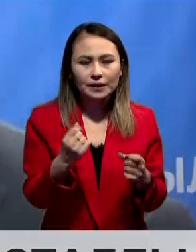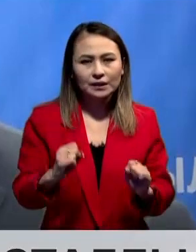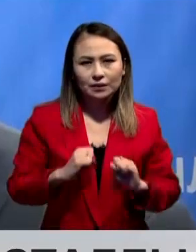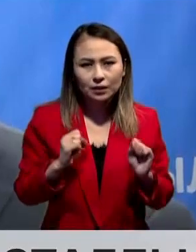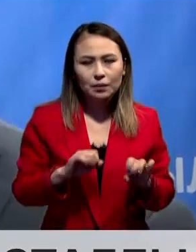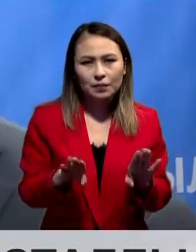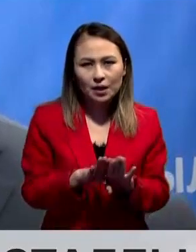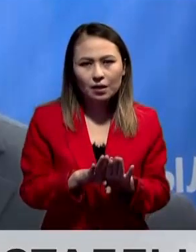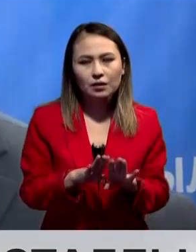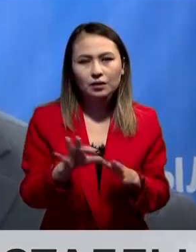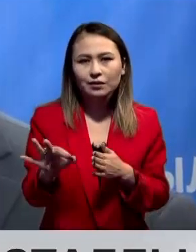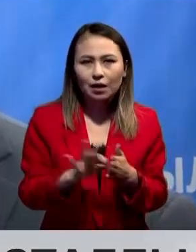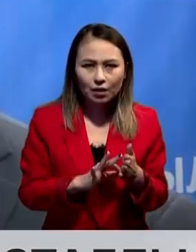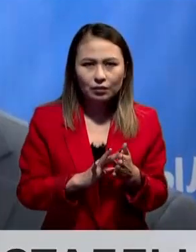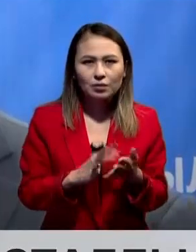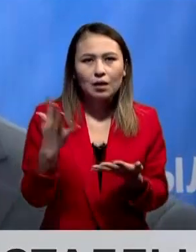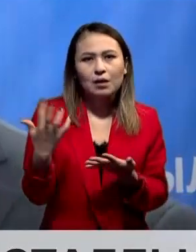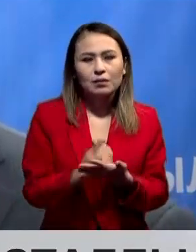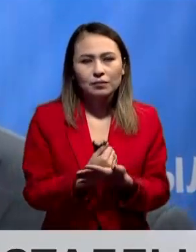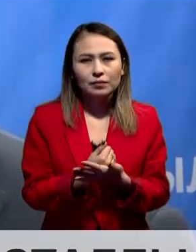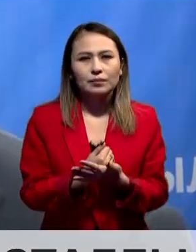жатырмыз, бірақ бірден бір кілті деп